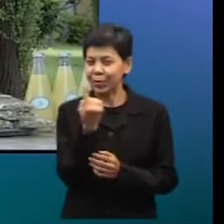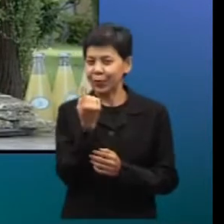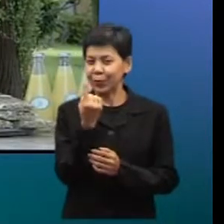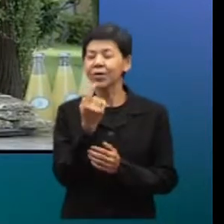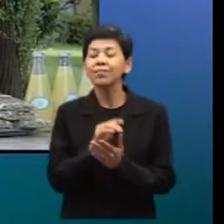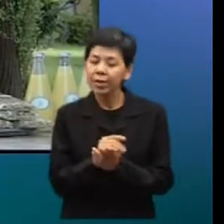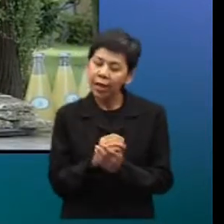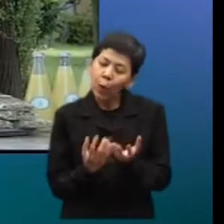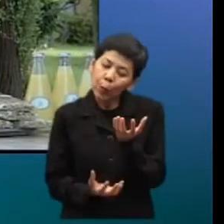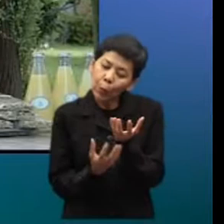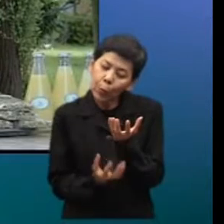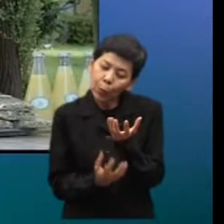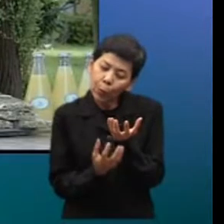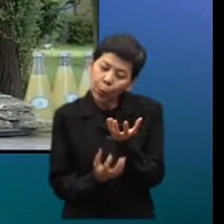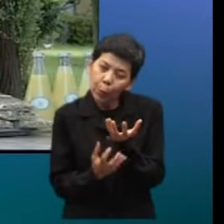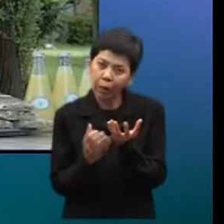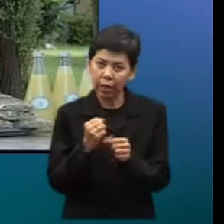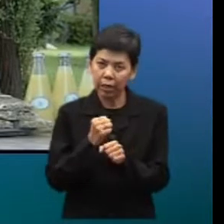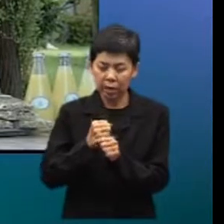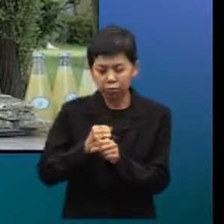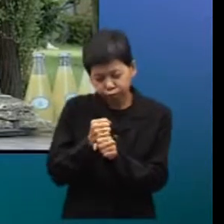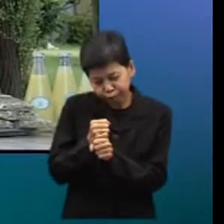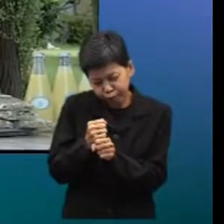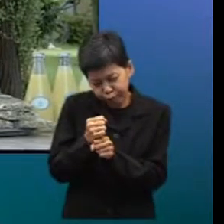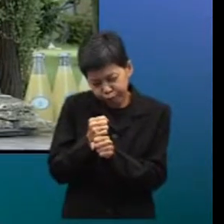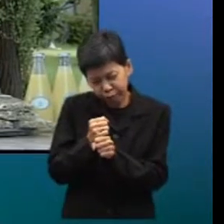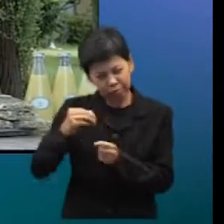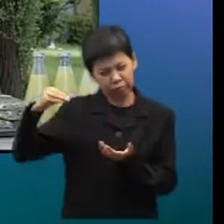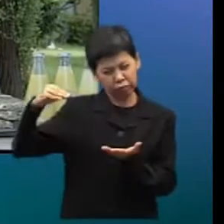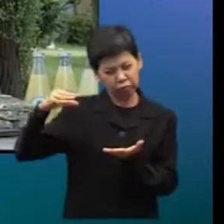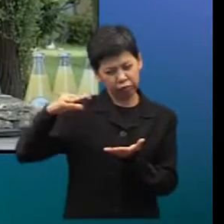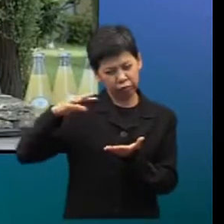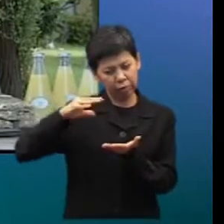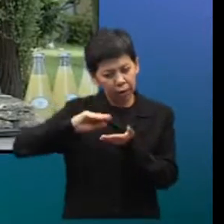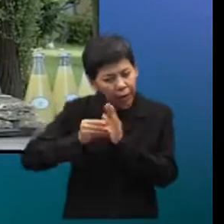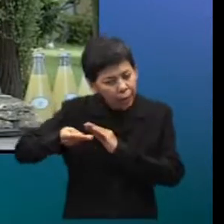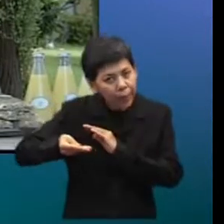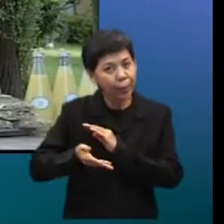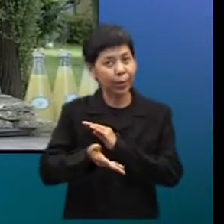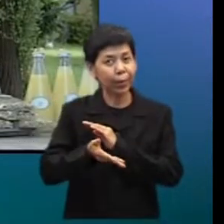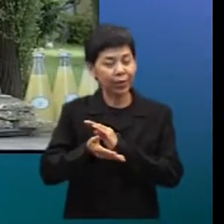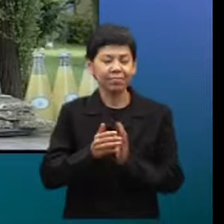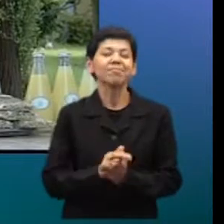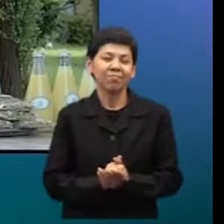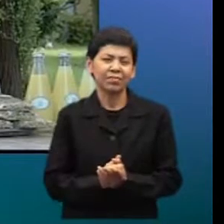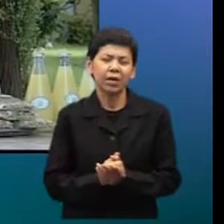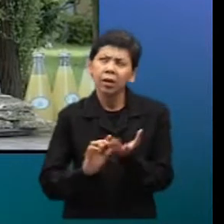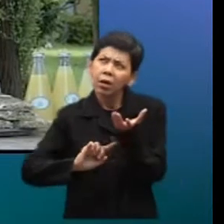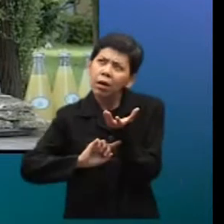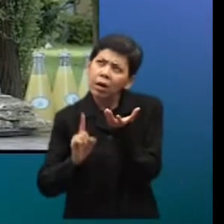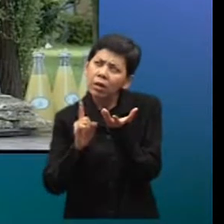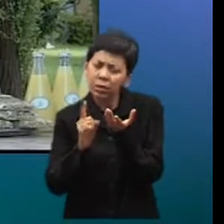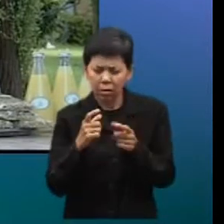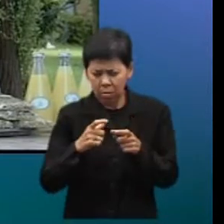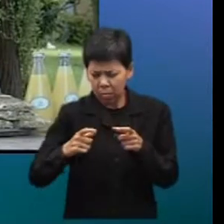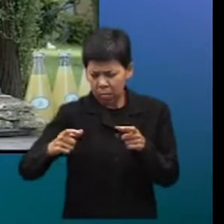ะคะมาหุงแล้วก็เอามาบดแล้วก็ตากให้แห้งแล้วถึงจะนำมาทอดอันนี้นะคะข้าว1กิโลก็ทำได้ประมาณ